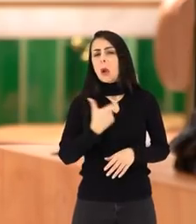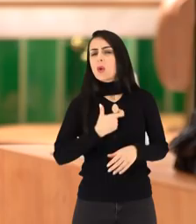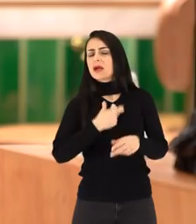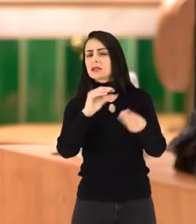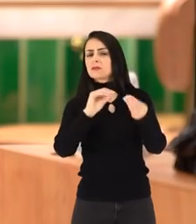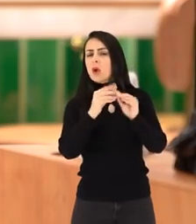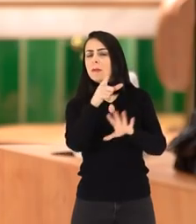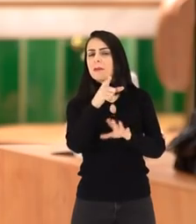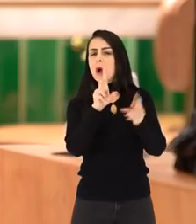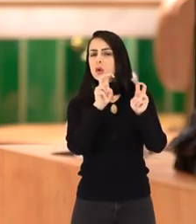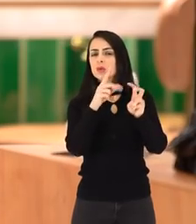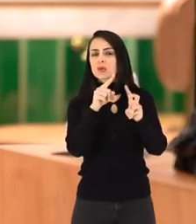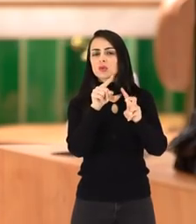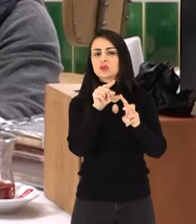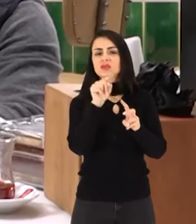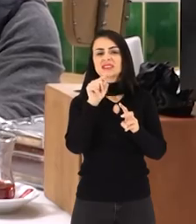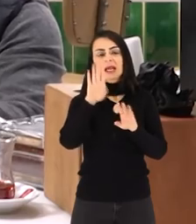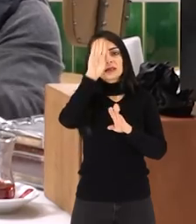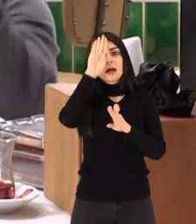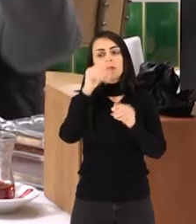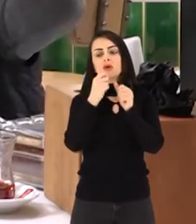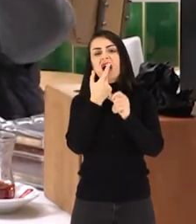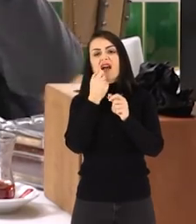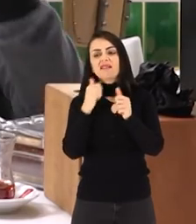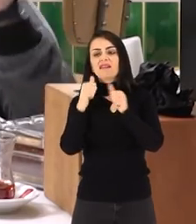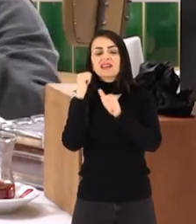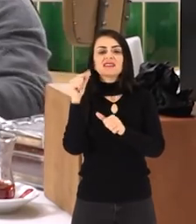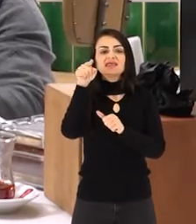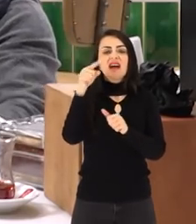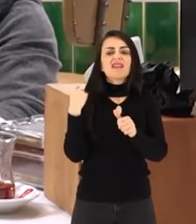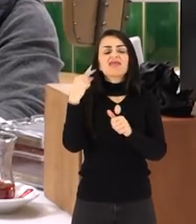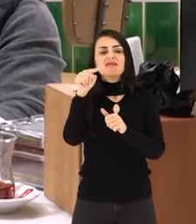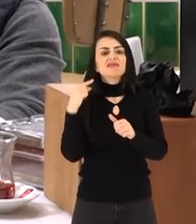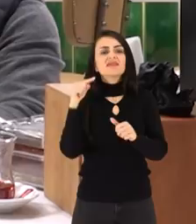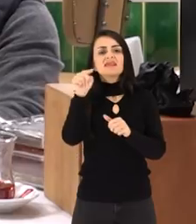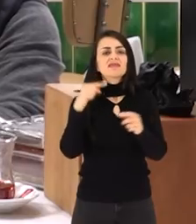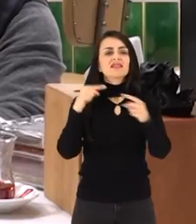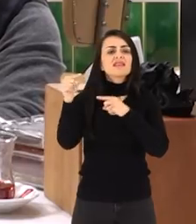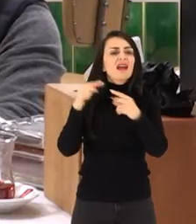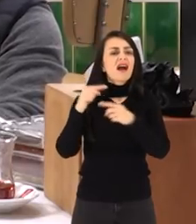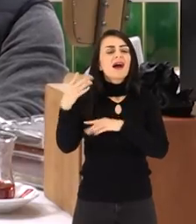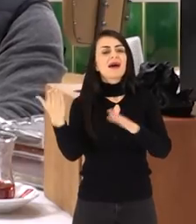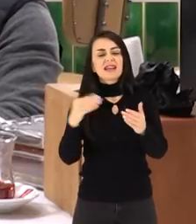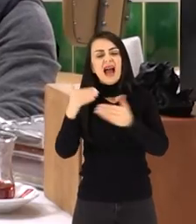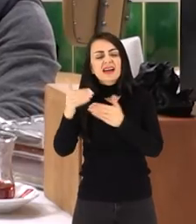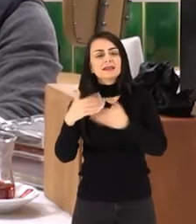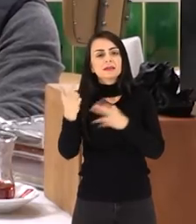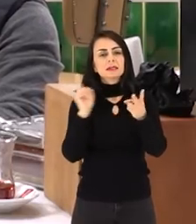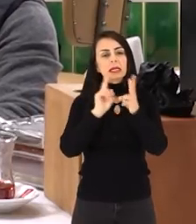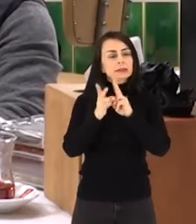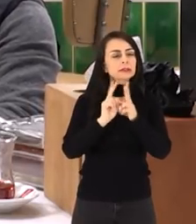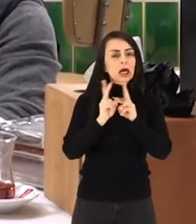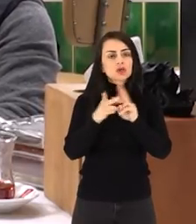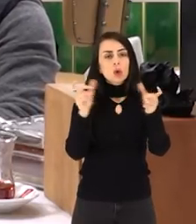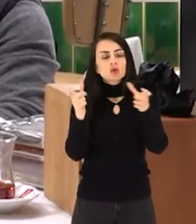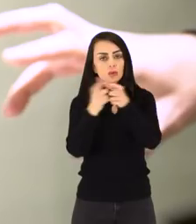meselesi dışında yani o okul, o okul, İstanbul'a gel, Ankara'ya git, Ormancı Bekler, bu trafiği de yapmazdan aralarda mesela hiç böyle amatör tiyatro ya da bir